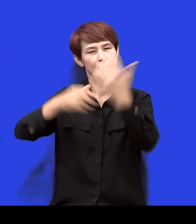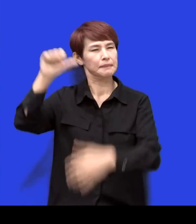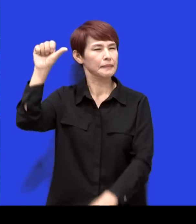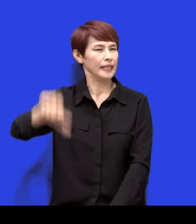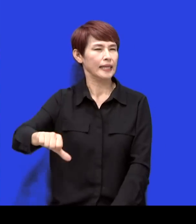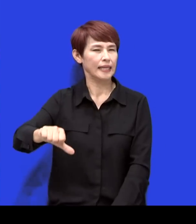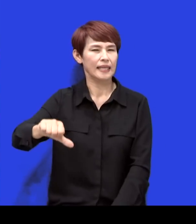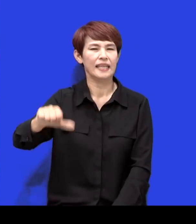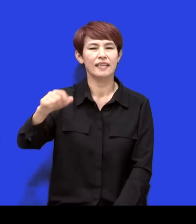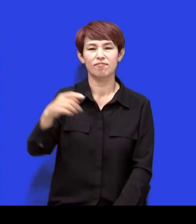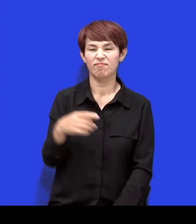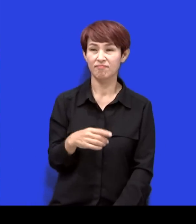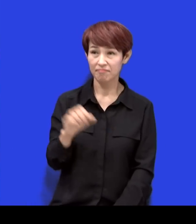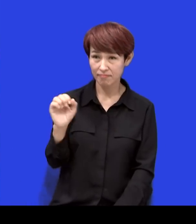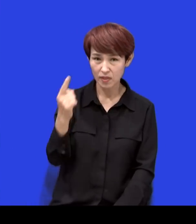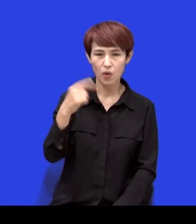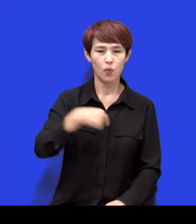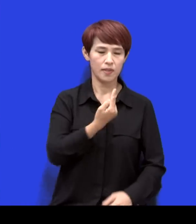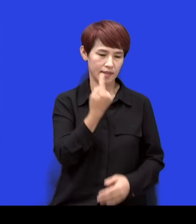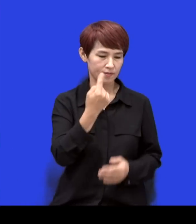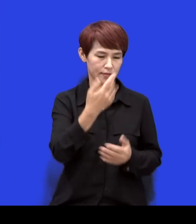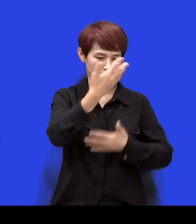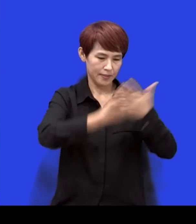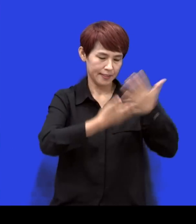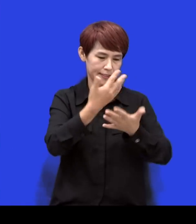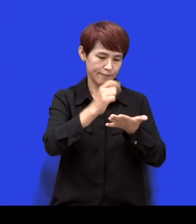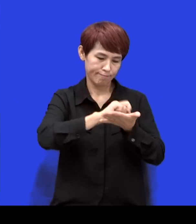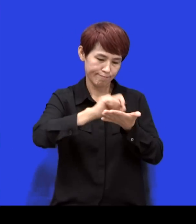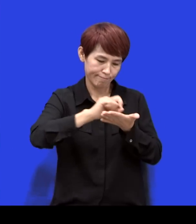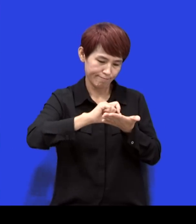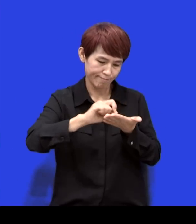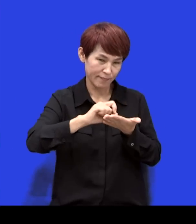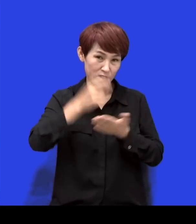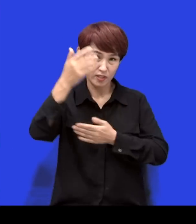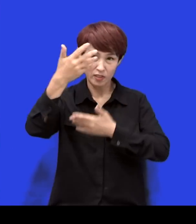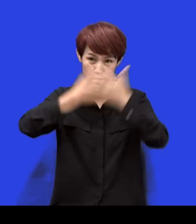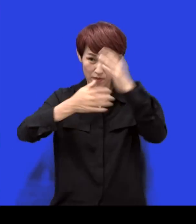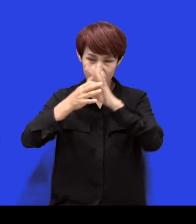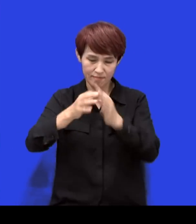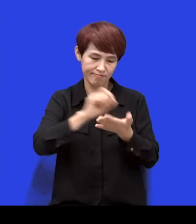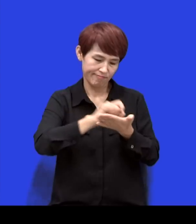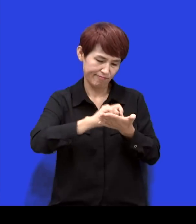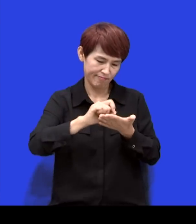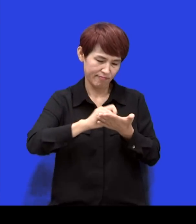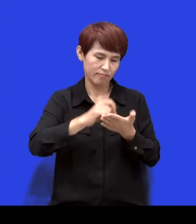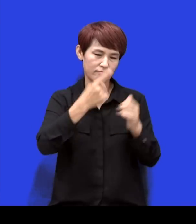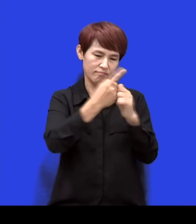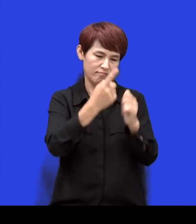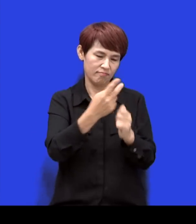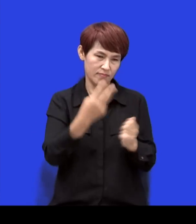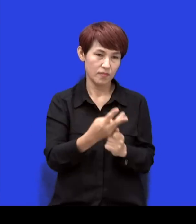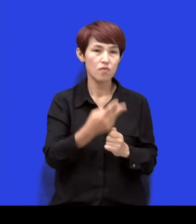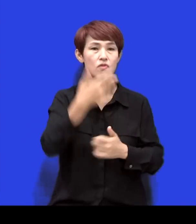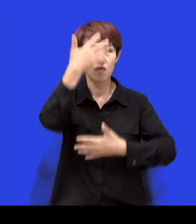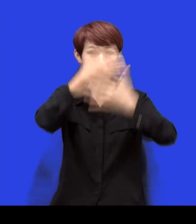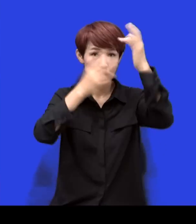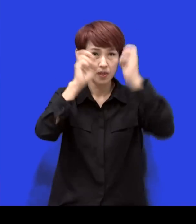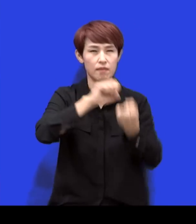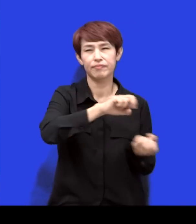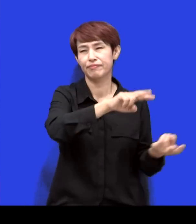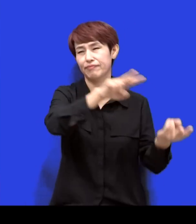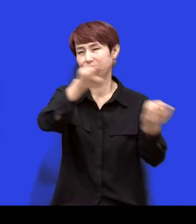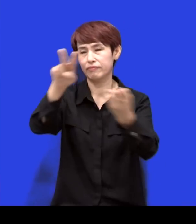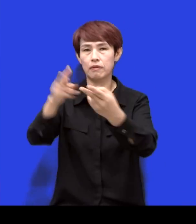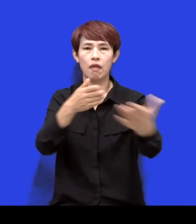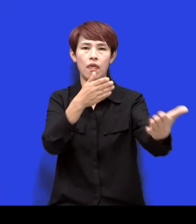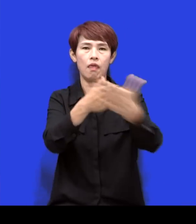이제 3편을 썼는데 네. 1년 동안 3편을 20군데 영화사에 보냈다가 다 거절을 당하고 예. 내가 바보구나라는 걸 깨닫죠.